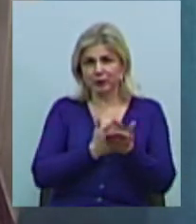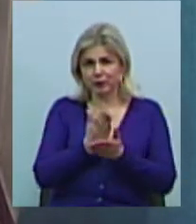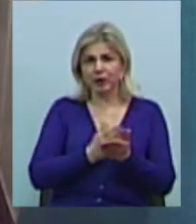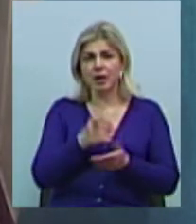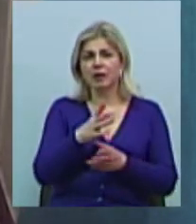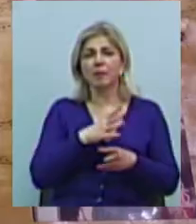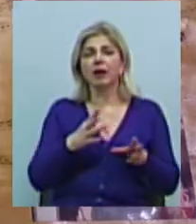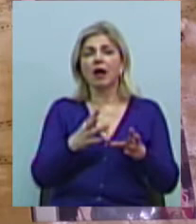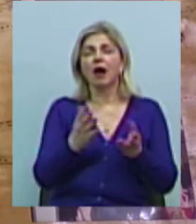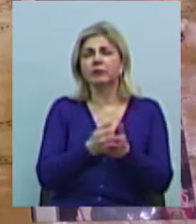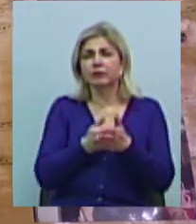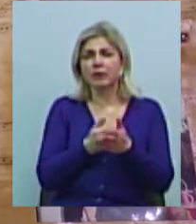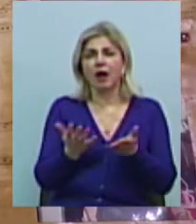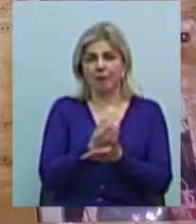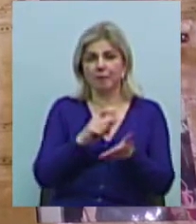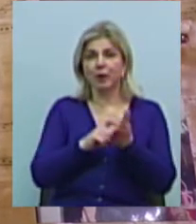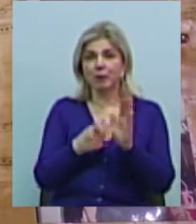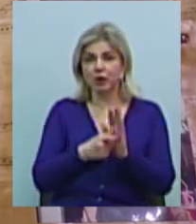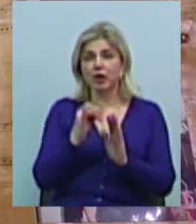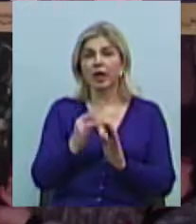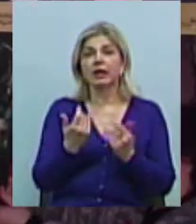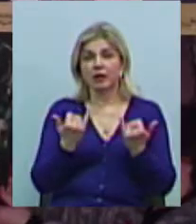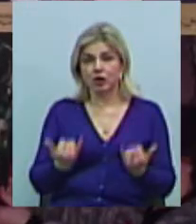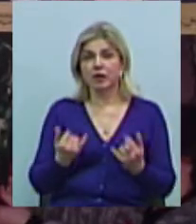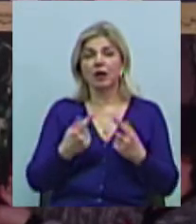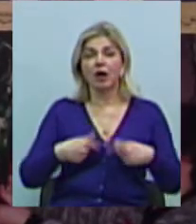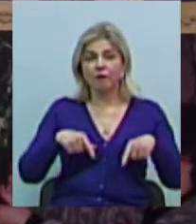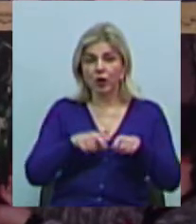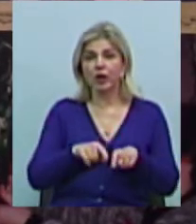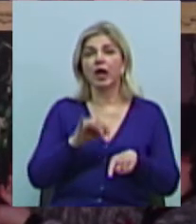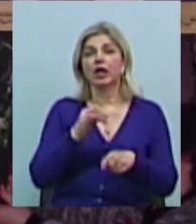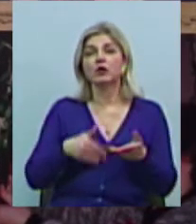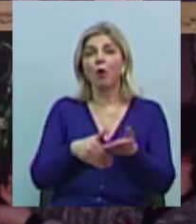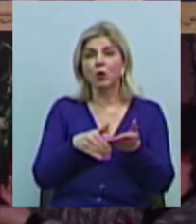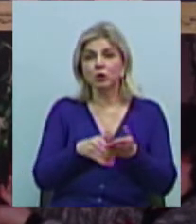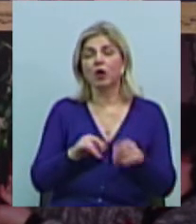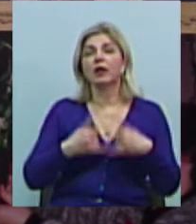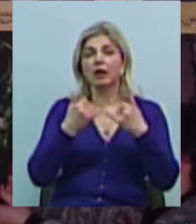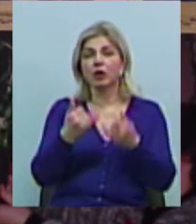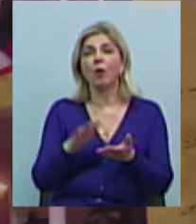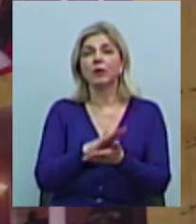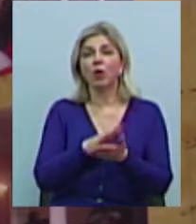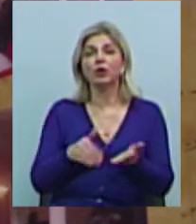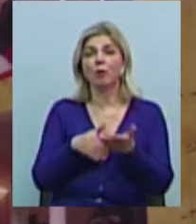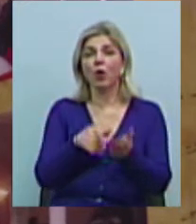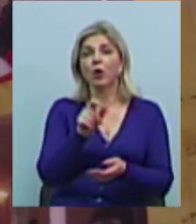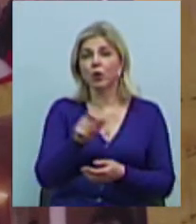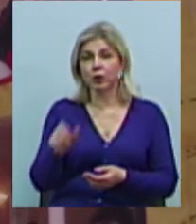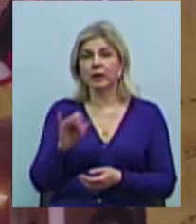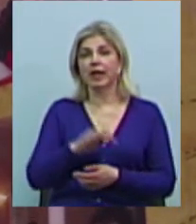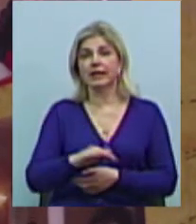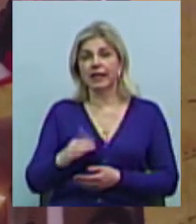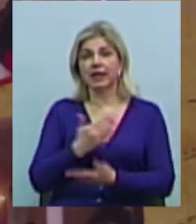влади приміщення. Відтоді члени товариства за підтримки донорів та спонсорів надають благодійну допомогу людям та дітям з